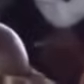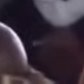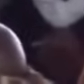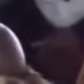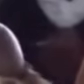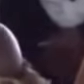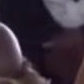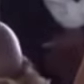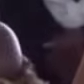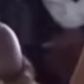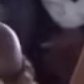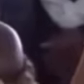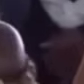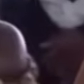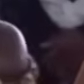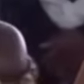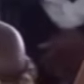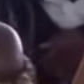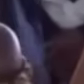umphathi wohlelo.